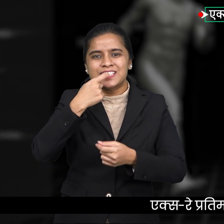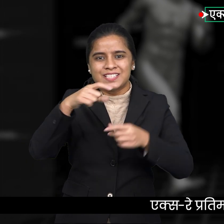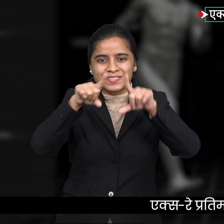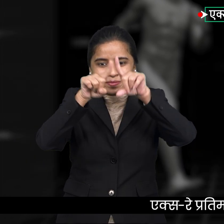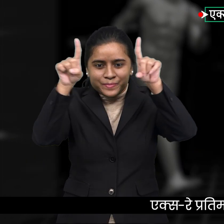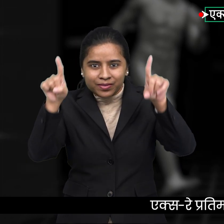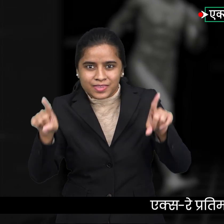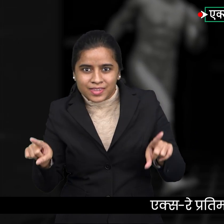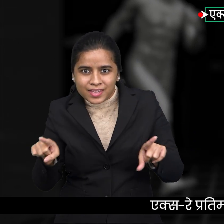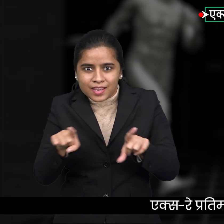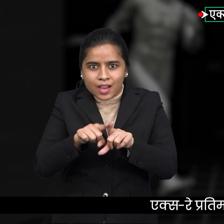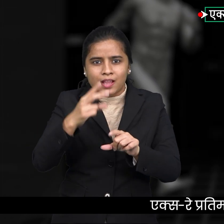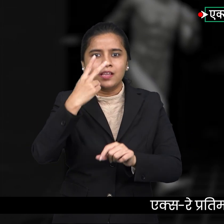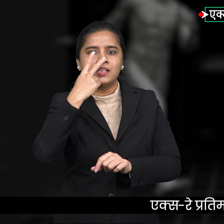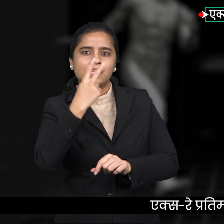किरण प्रतिमा पाहणे।